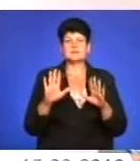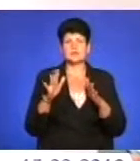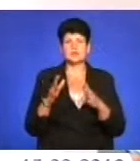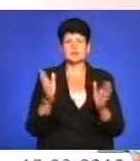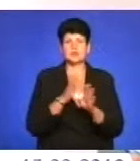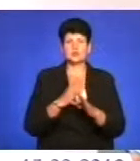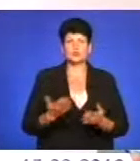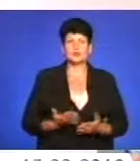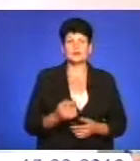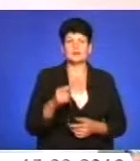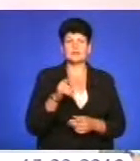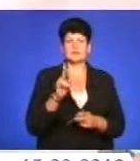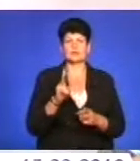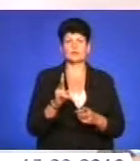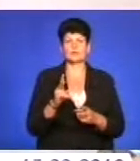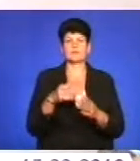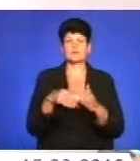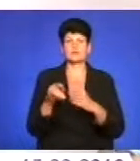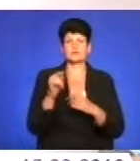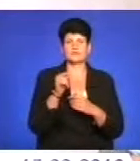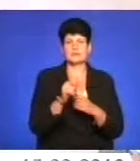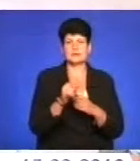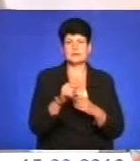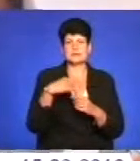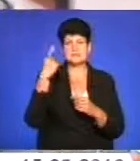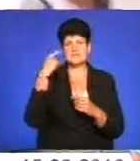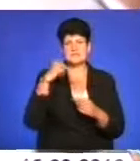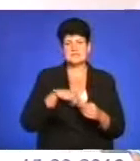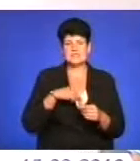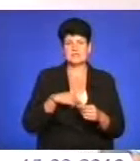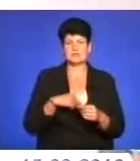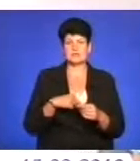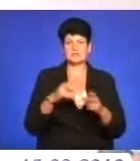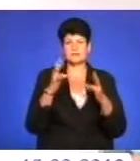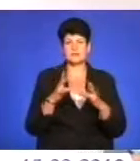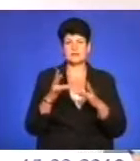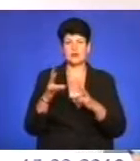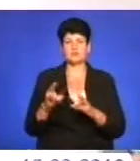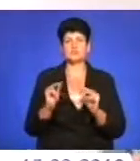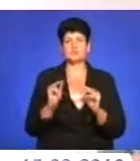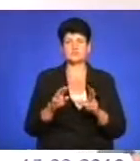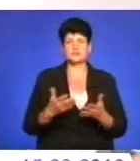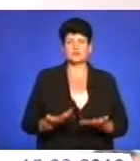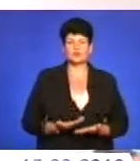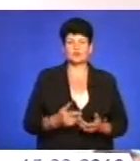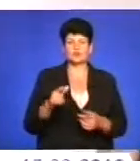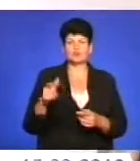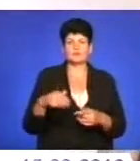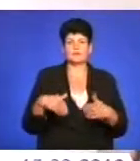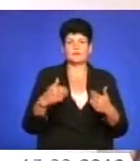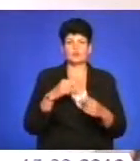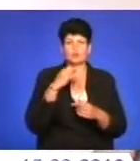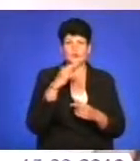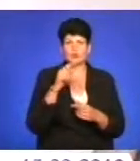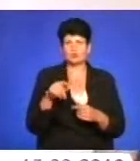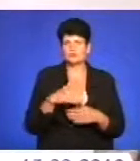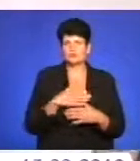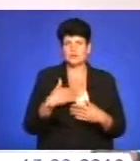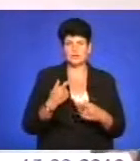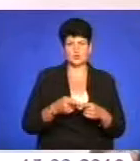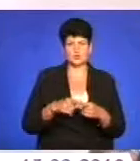тих, хто вийшов звідтіля з психічними, з фізичними травмами, чим живуть ці люди, і привернути до них увагу. Люди не хотіли цього